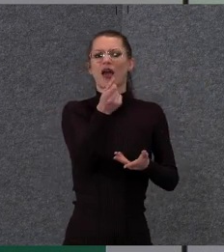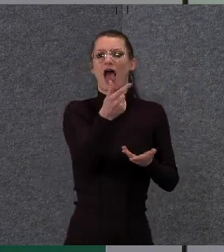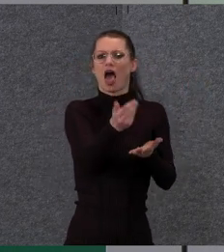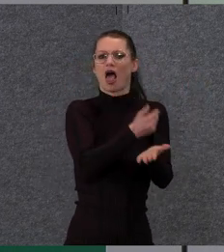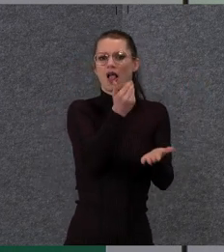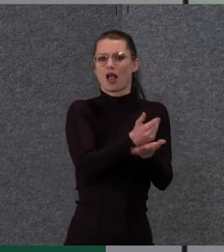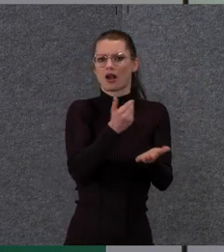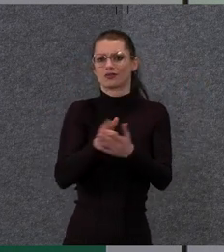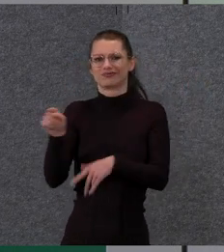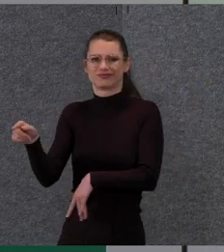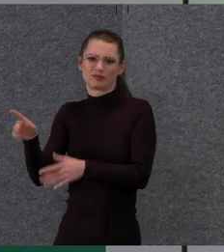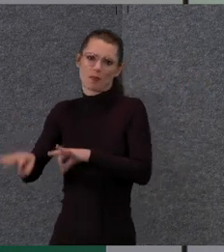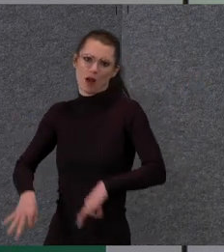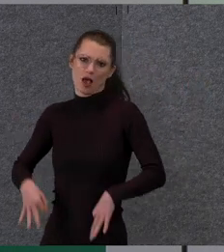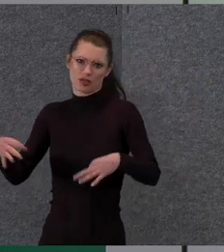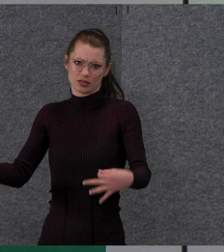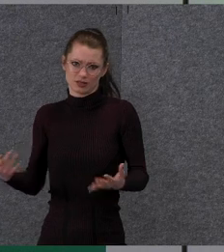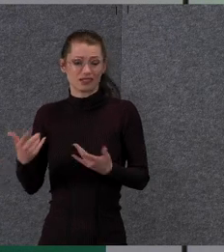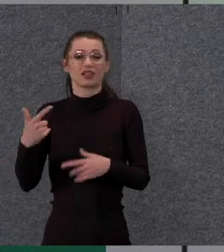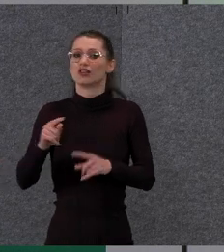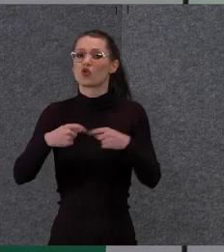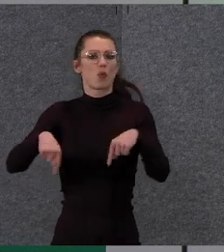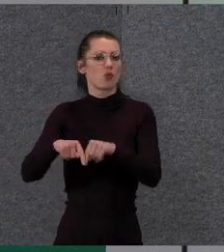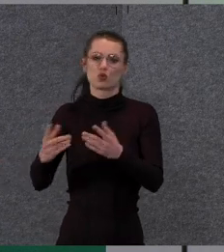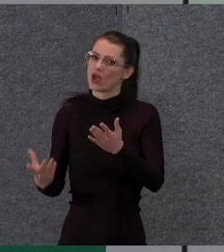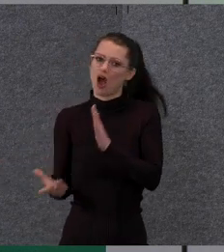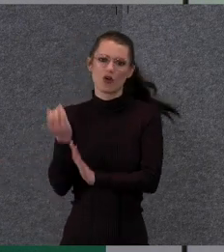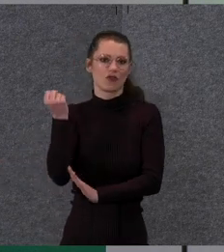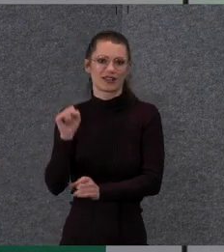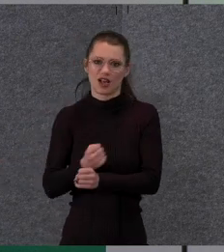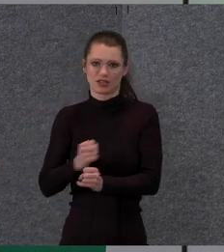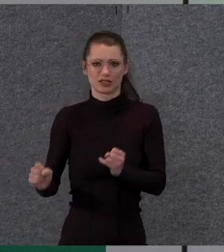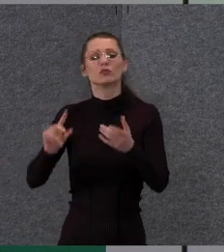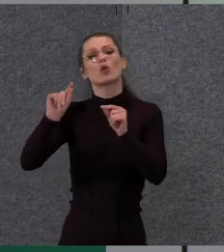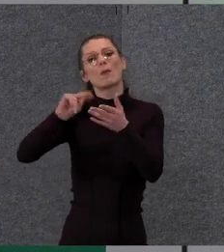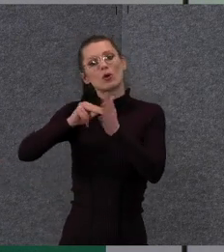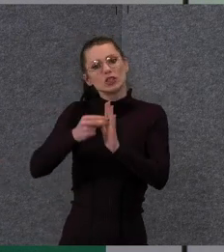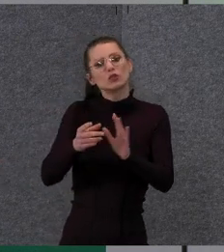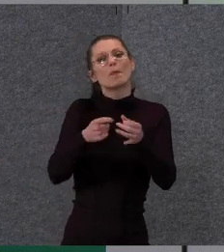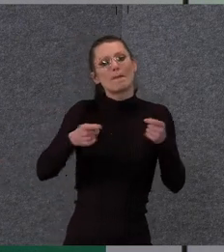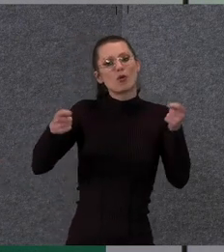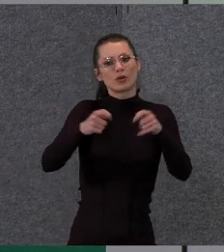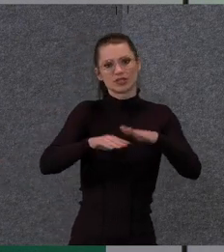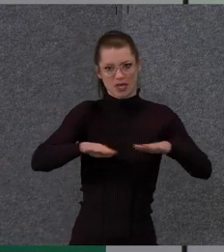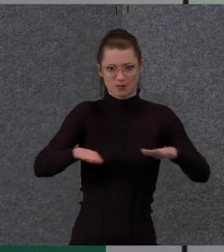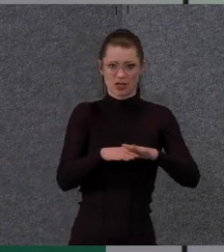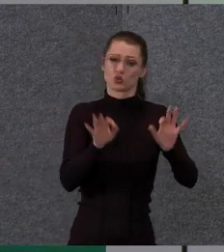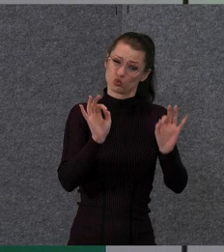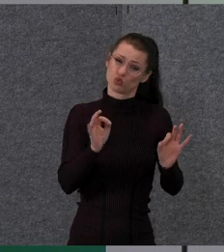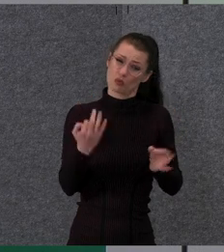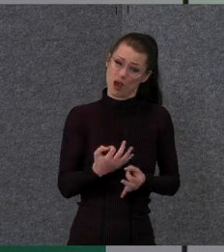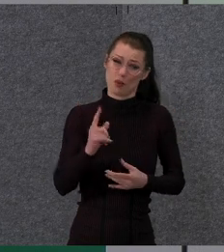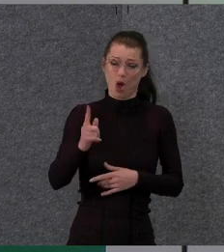ihre Arbeit einfach weg ist. Das kann keine Kommune auffangen. Da braucht es gute Politik auf Bundesebene, die auch Menschen in den